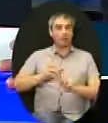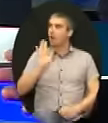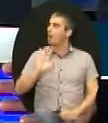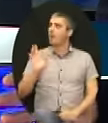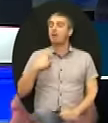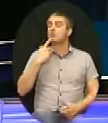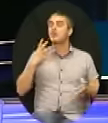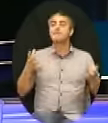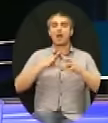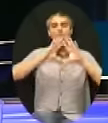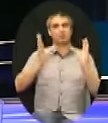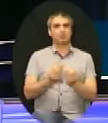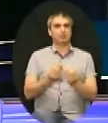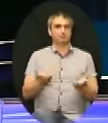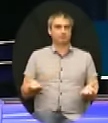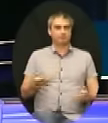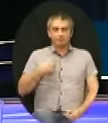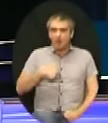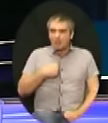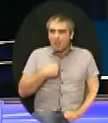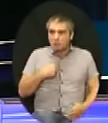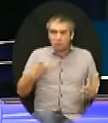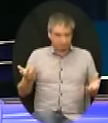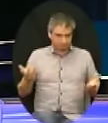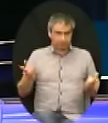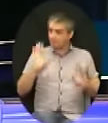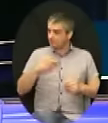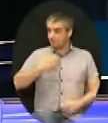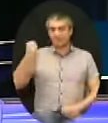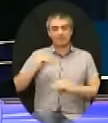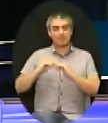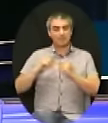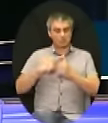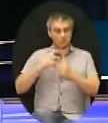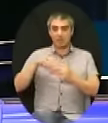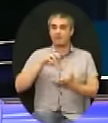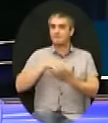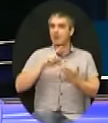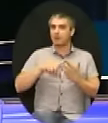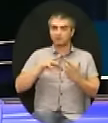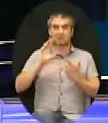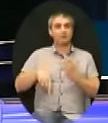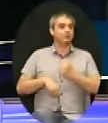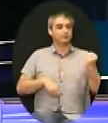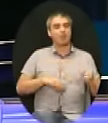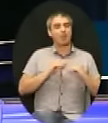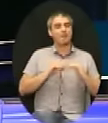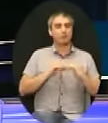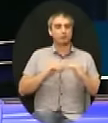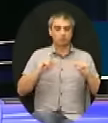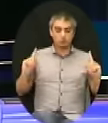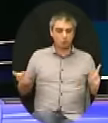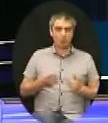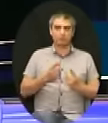קורא למחנה שלם, תקשיב. אנחנו, המחנה, דרך אגב, גם הימין המתון, גם המרכז, גם השמאל המתון,